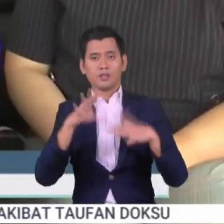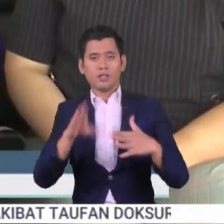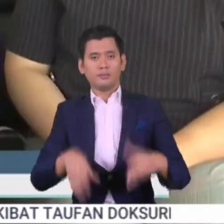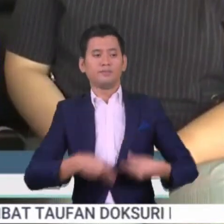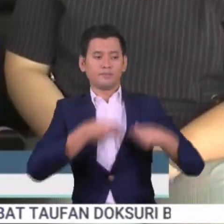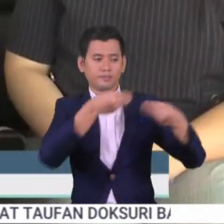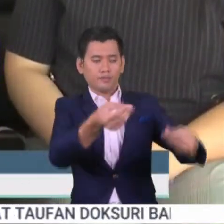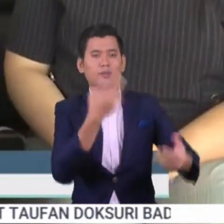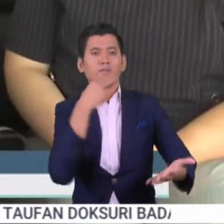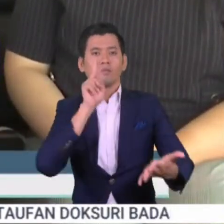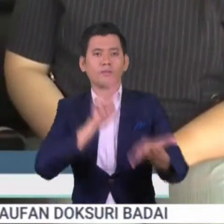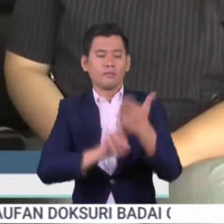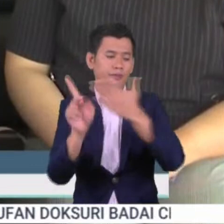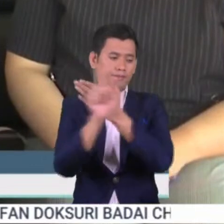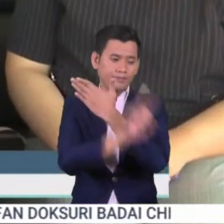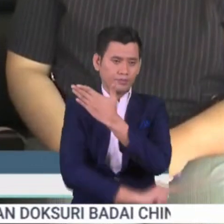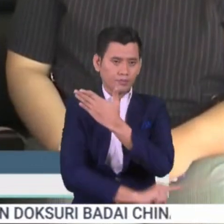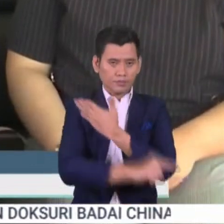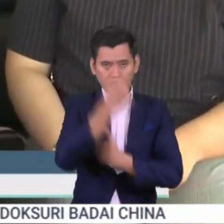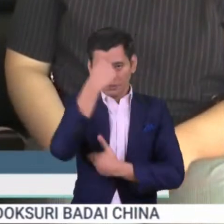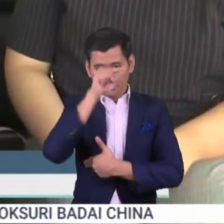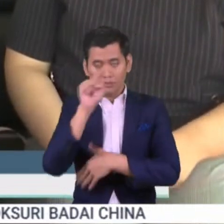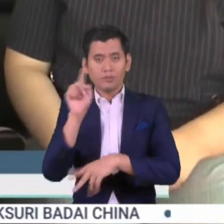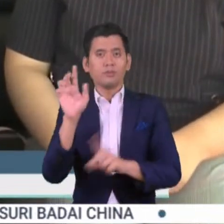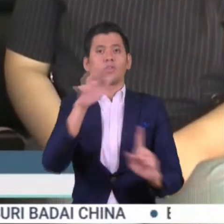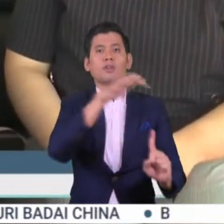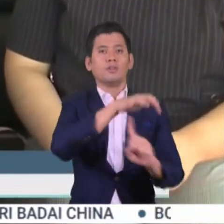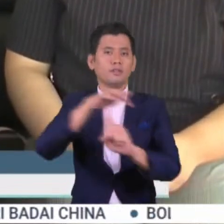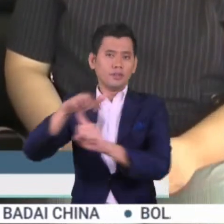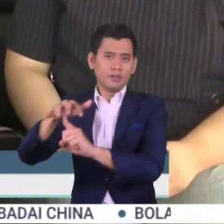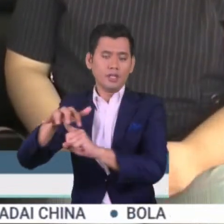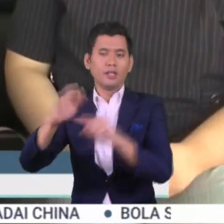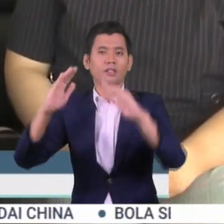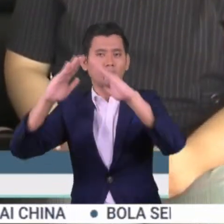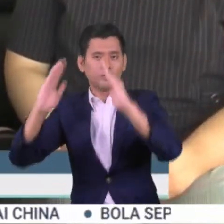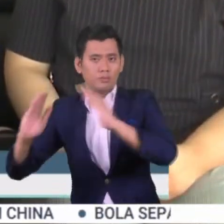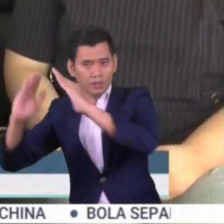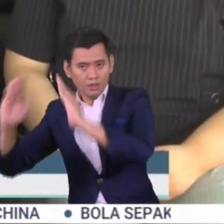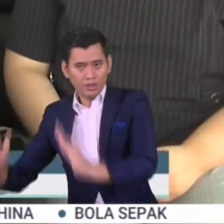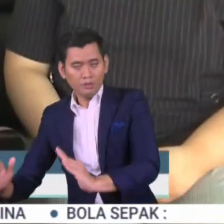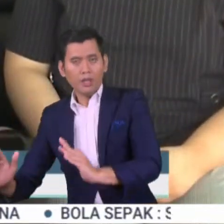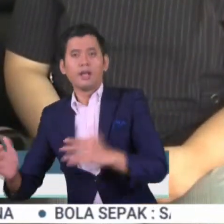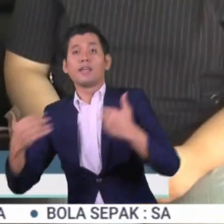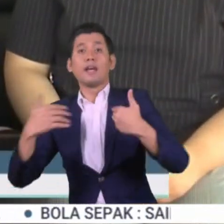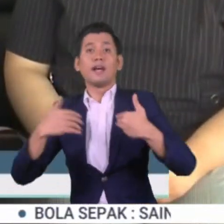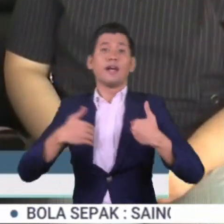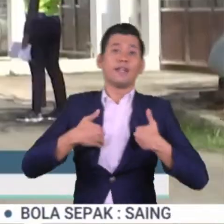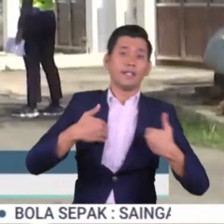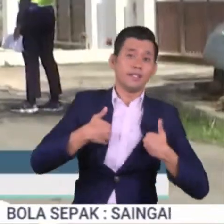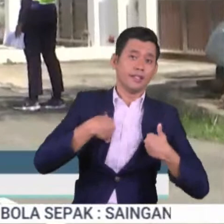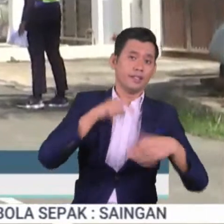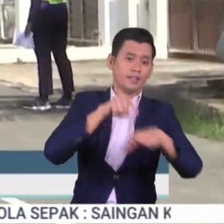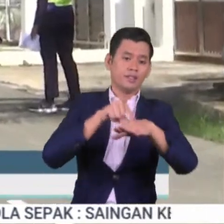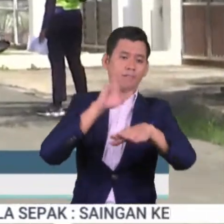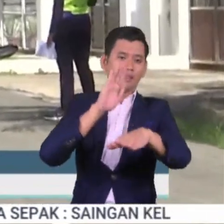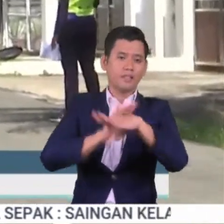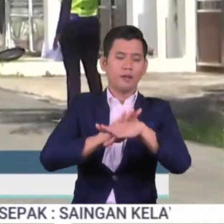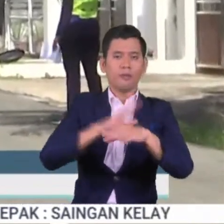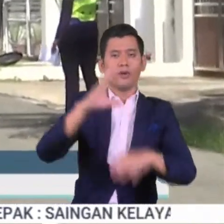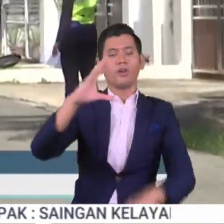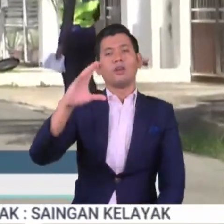kepada pemilik premis ataupun pemilik rumah yang telah membiarkan nyamuk Aedes dalam kawasan premis mereka. Sebanyak